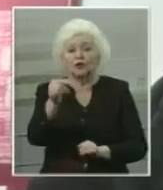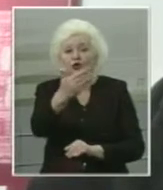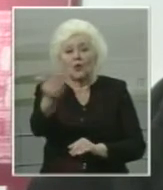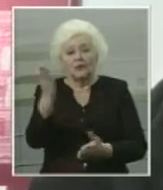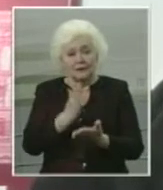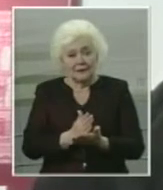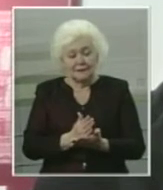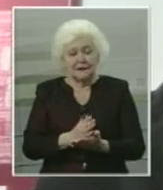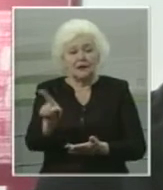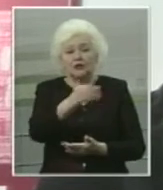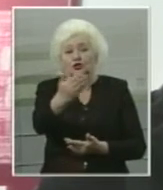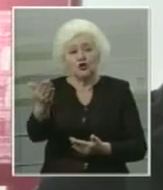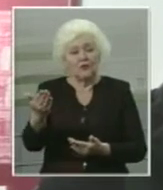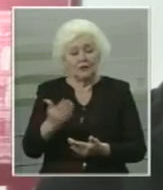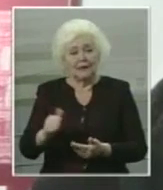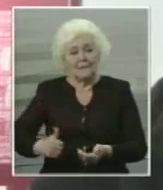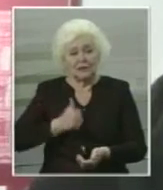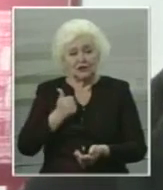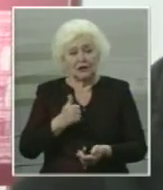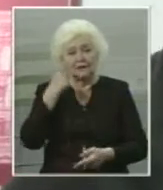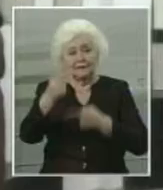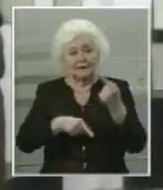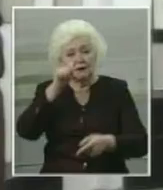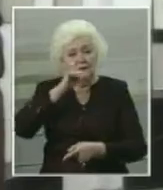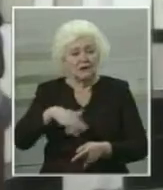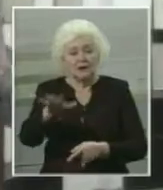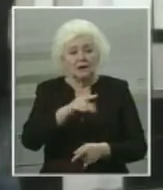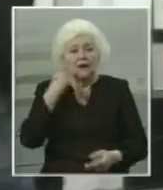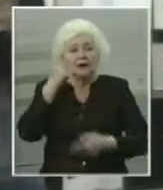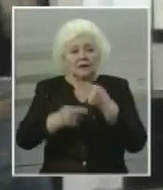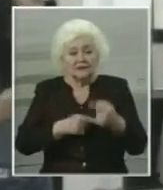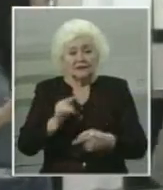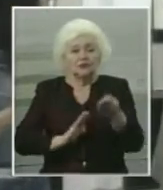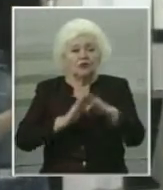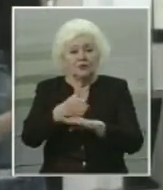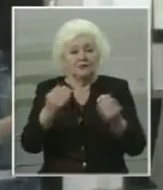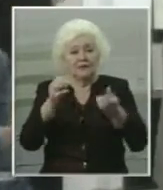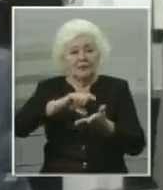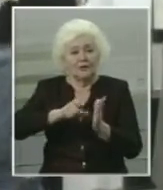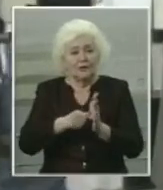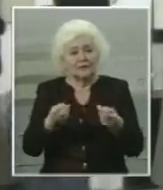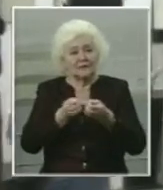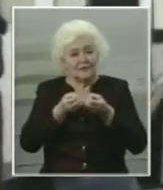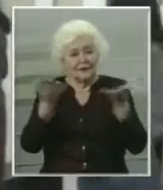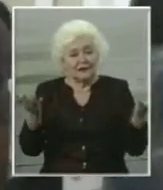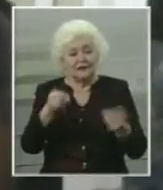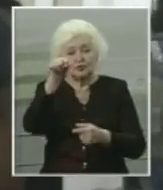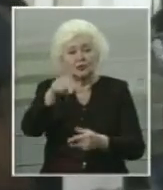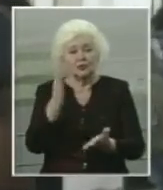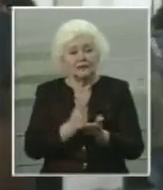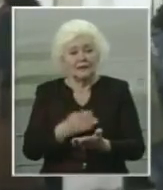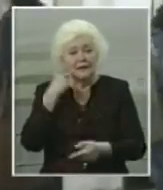хто вони є, і що вони пишаються традиціями України. Завжди відвідую світлицю. От тут завжди